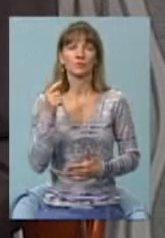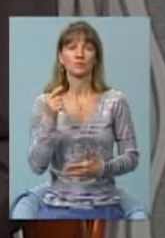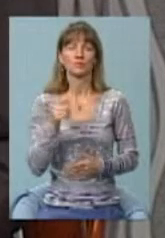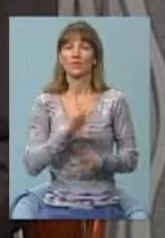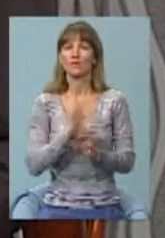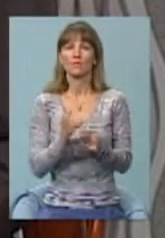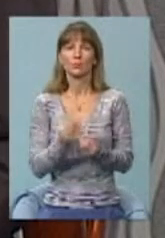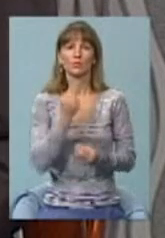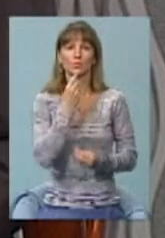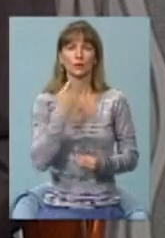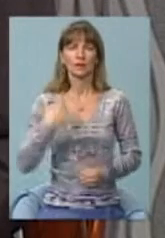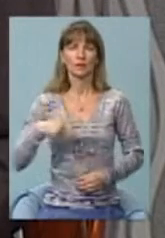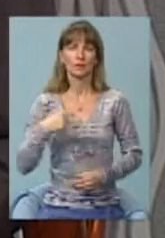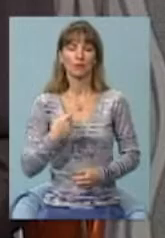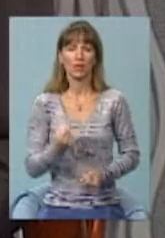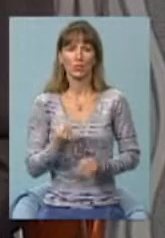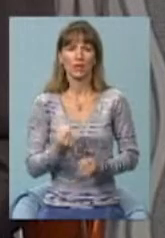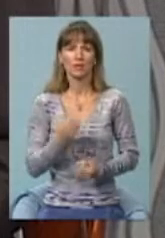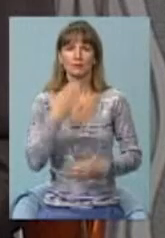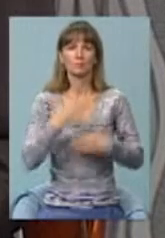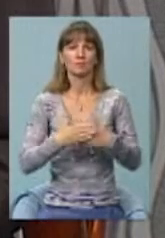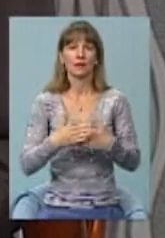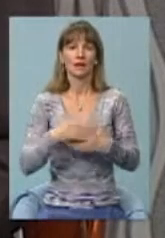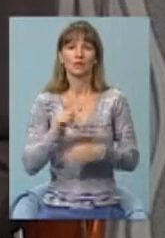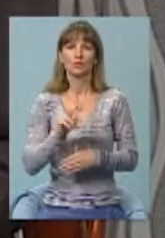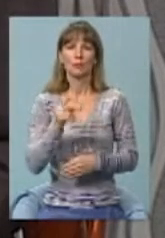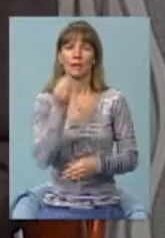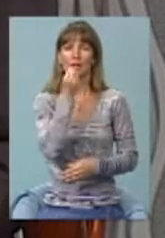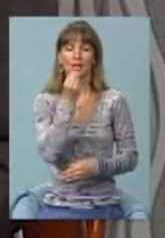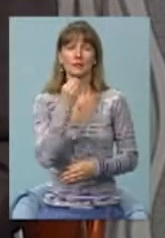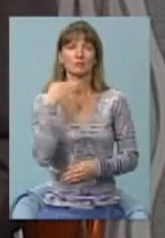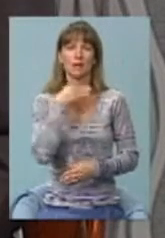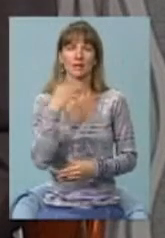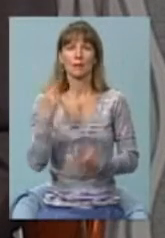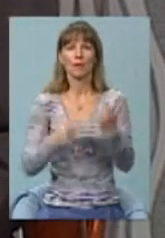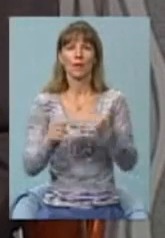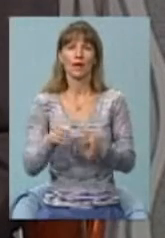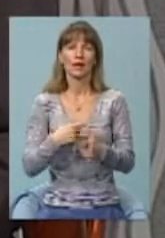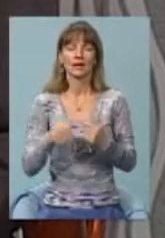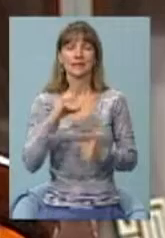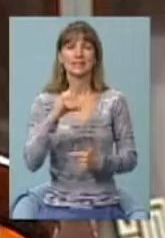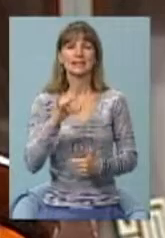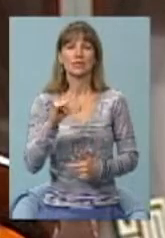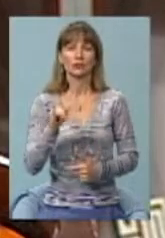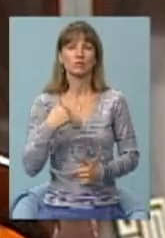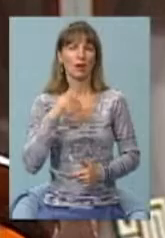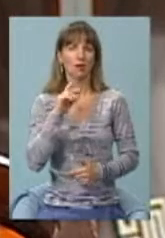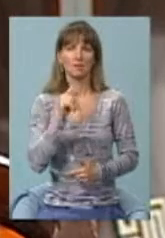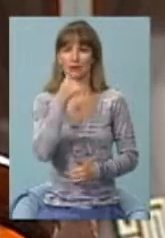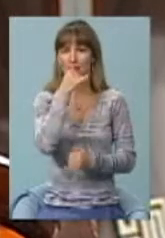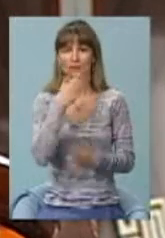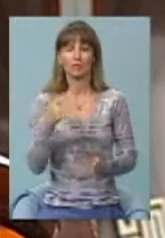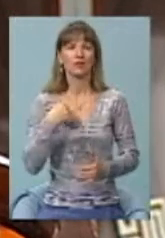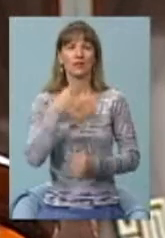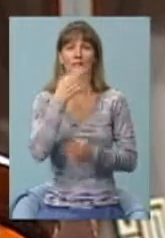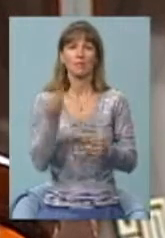взагалі важко себе, ну, стримати перед тим, щоб не їсти м'яса, або там молока, або сиру? Як вважаєш? Я б не змогла. Я